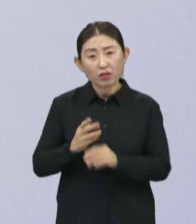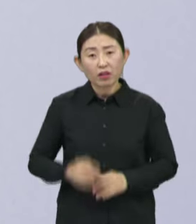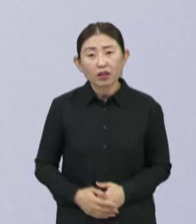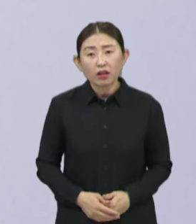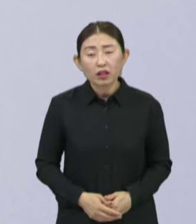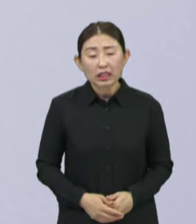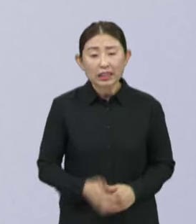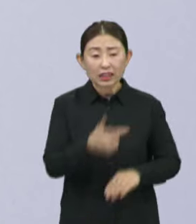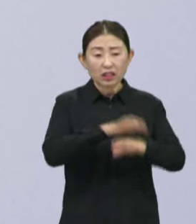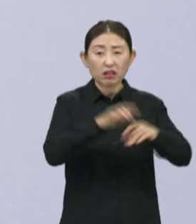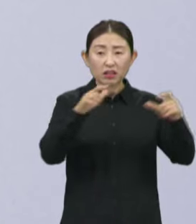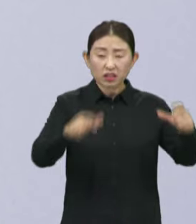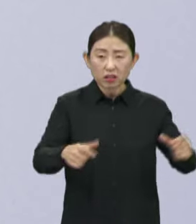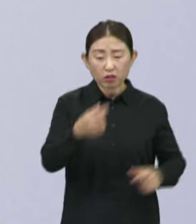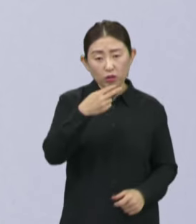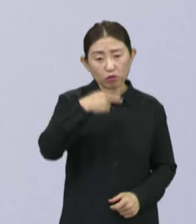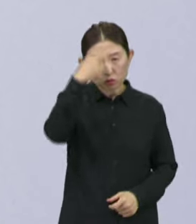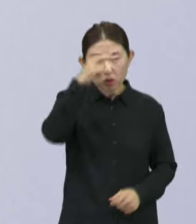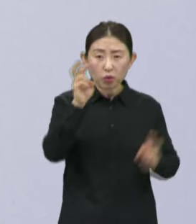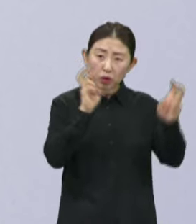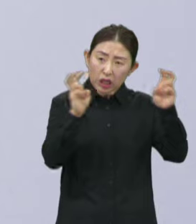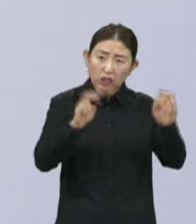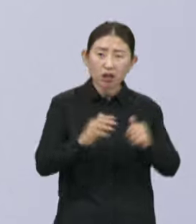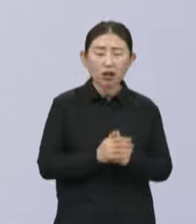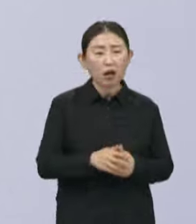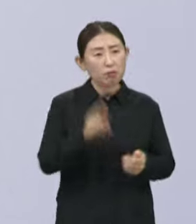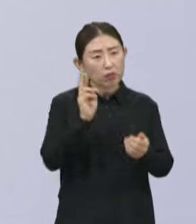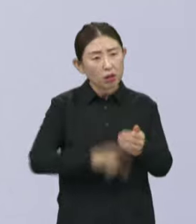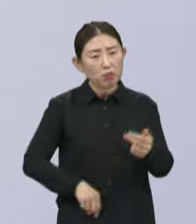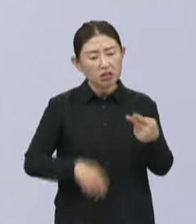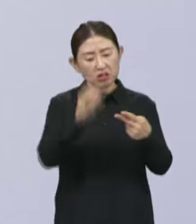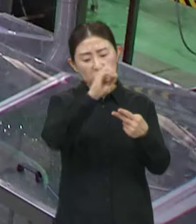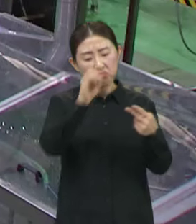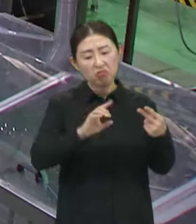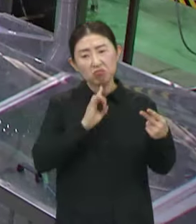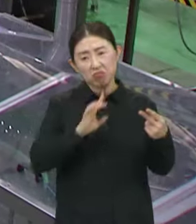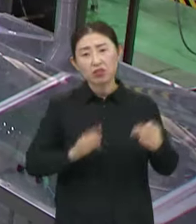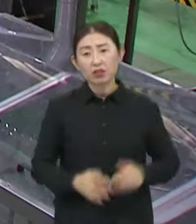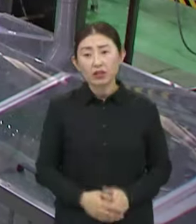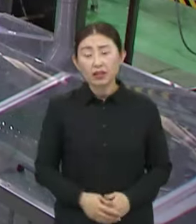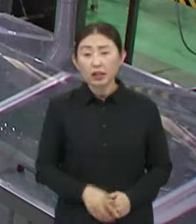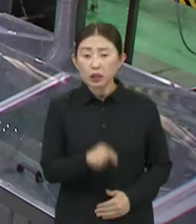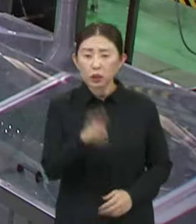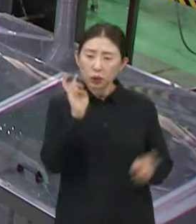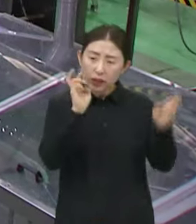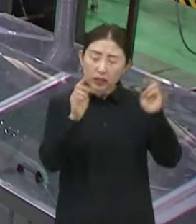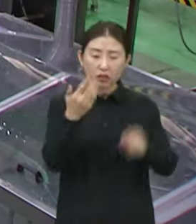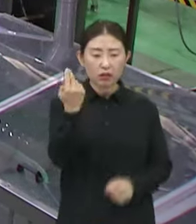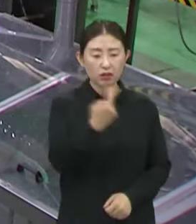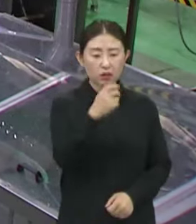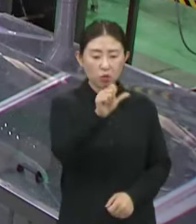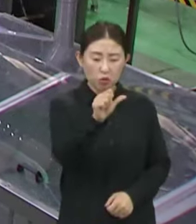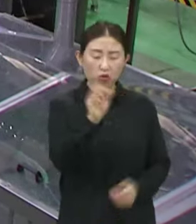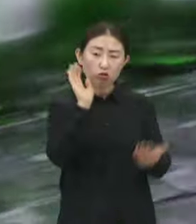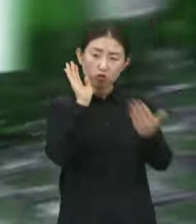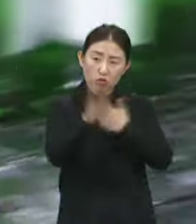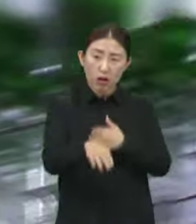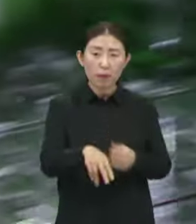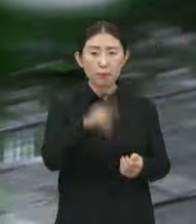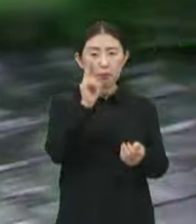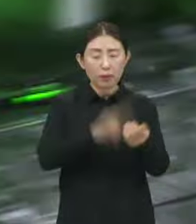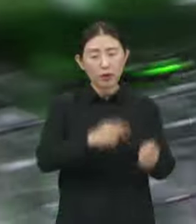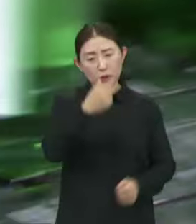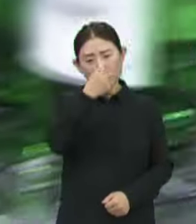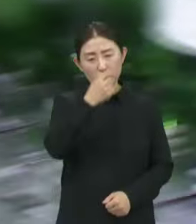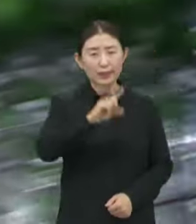가운데 대전 지역 향토 주류 업체는 2%에 머물고 있습니다. 이 회사는 지난 2005년 이후 출시했던